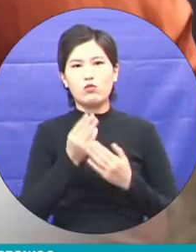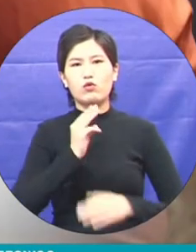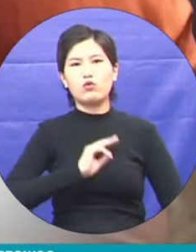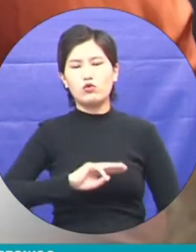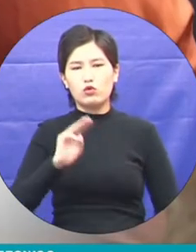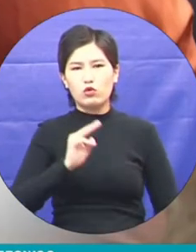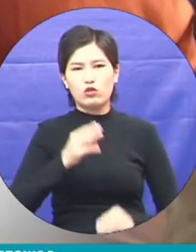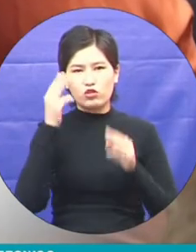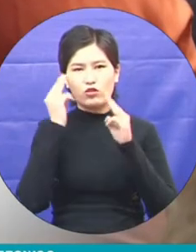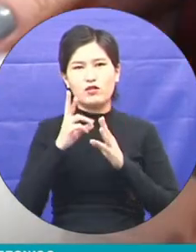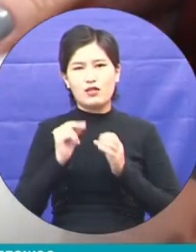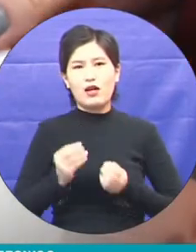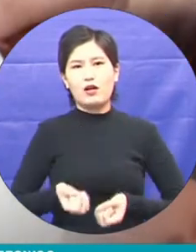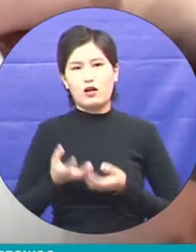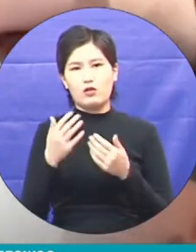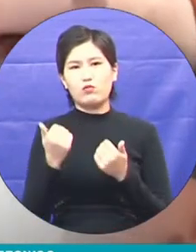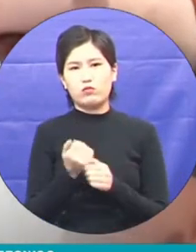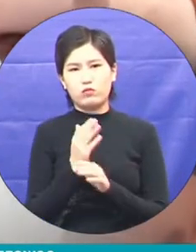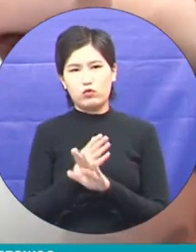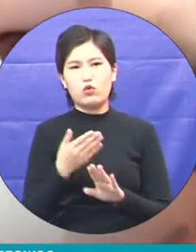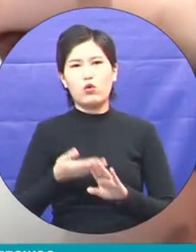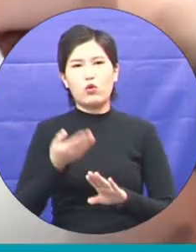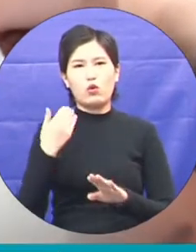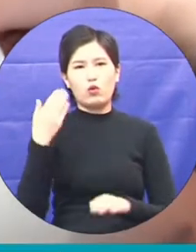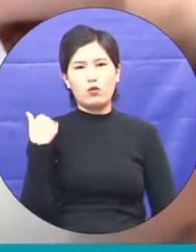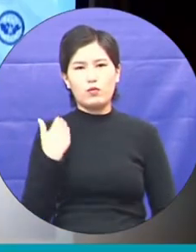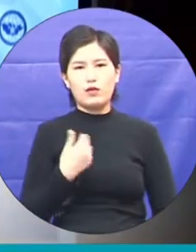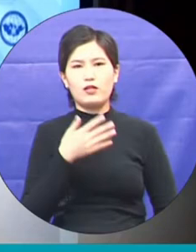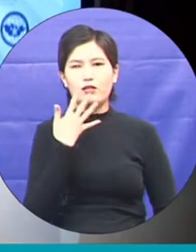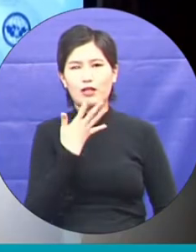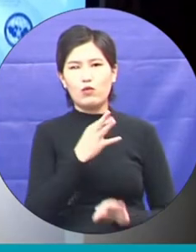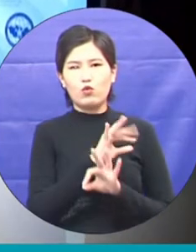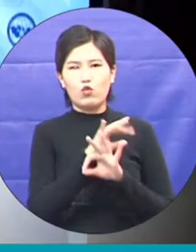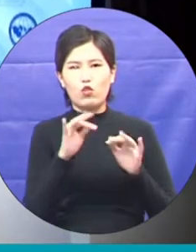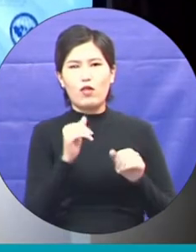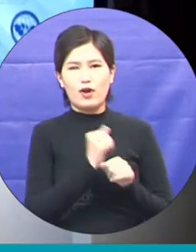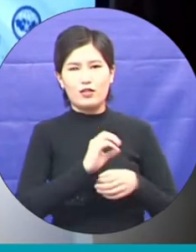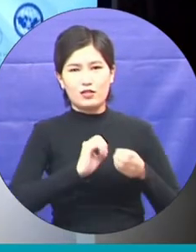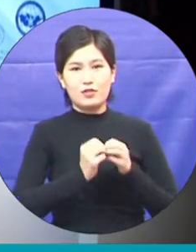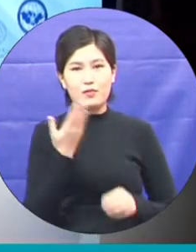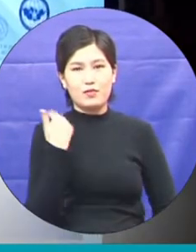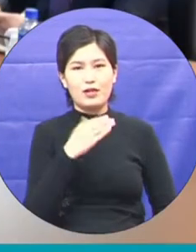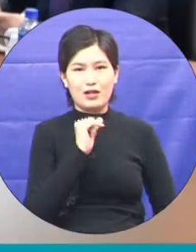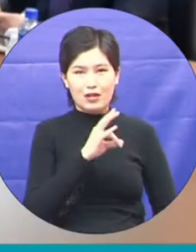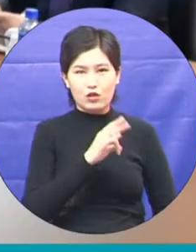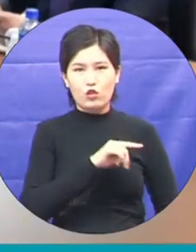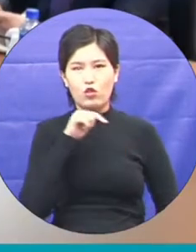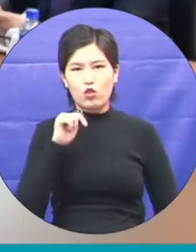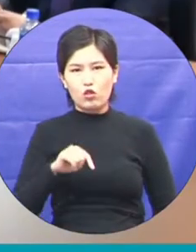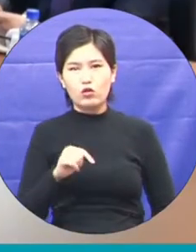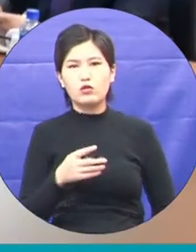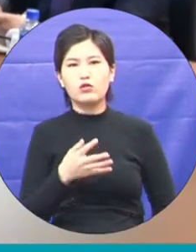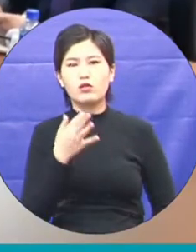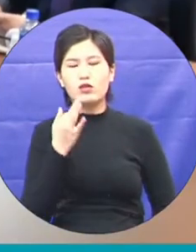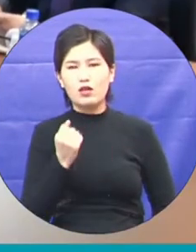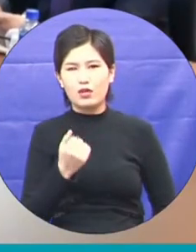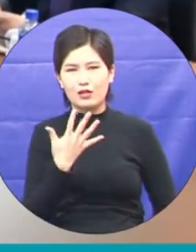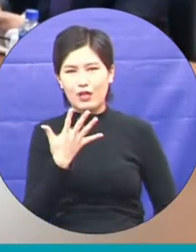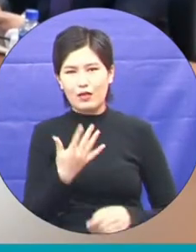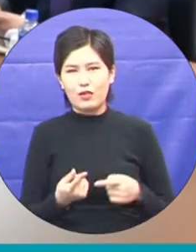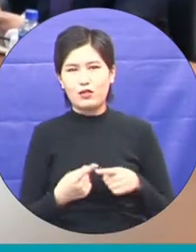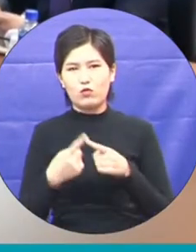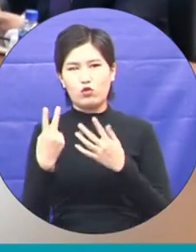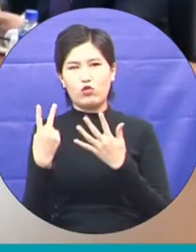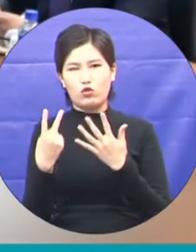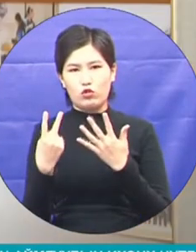оролдож шийдвэрээ гаргасан байна. Тэгээд өмнө нь одоо жилүүдэд 5 төрлийн арга хэмжээ хэрэгжүүлдэг байсан бол энэ жил одоо 2 арга хэмжээ нэмэгдэж орж ирсэн